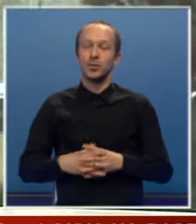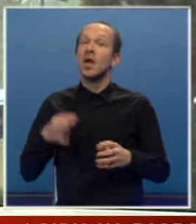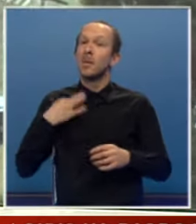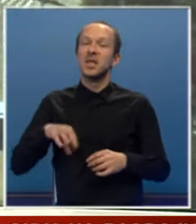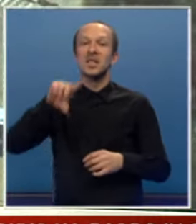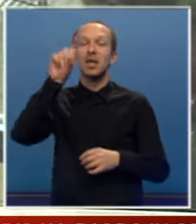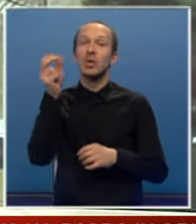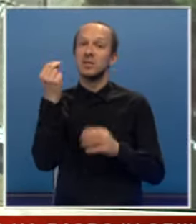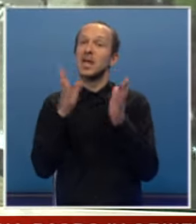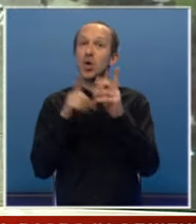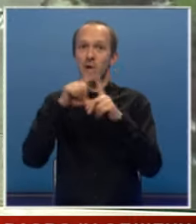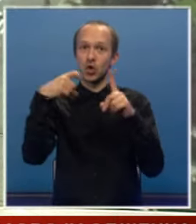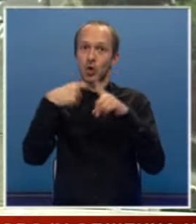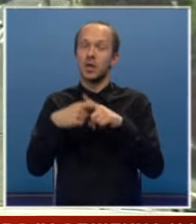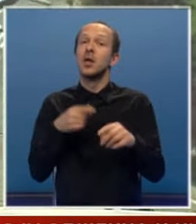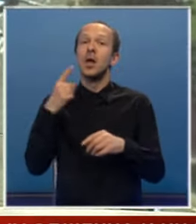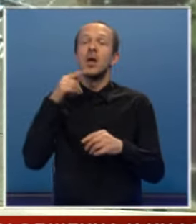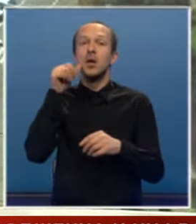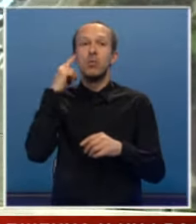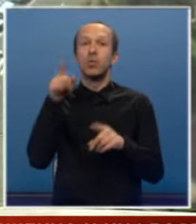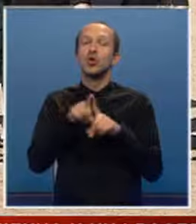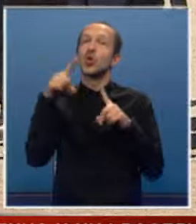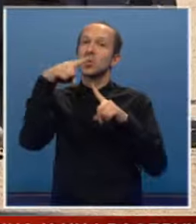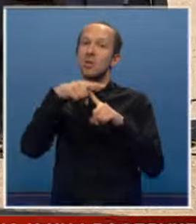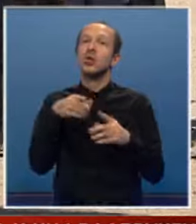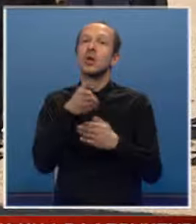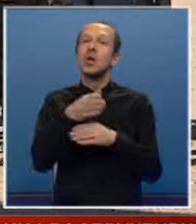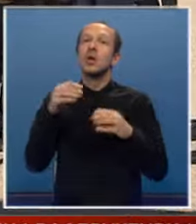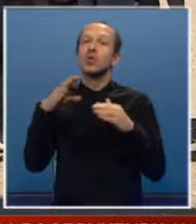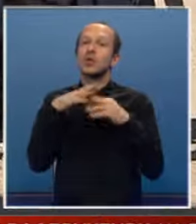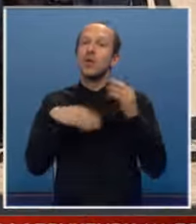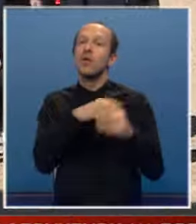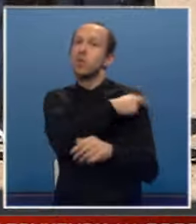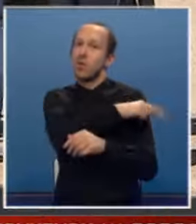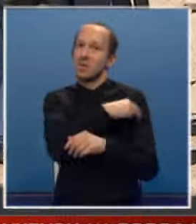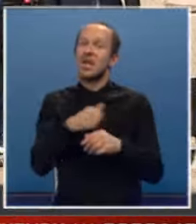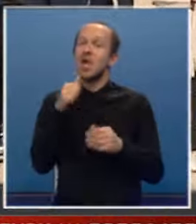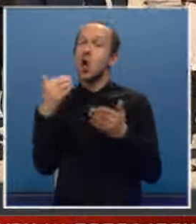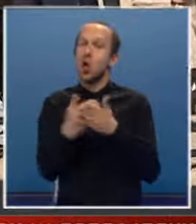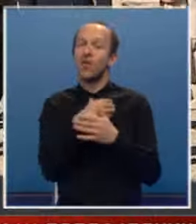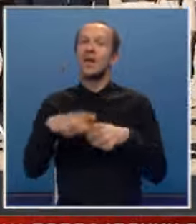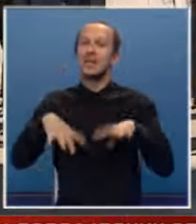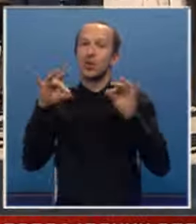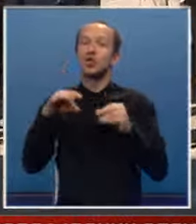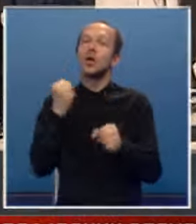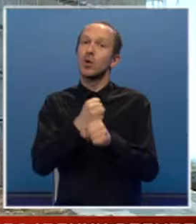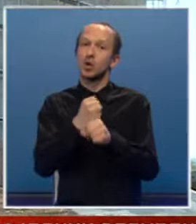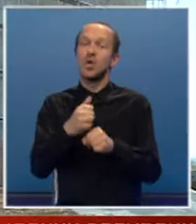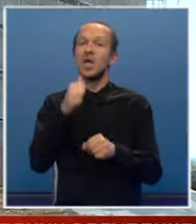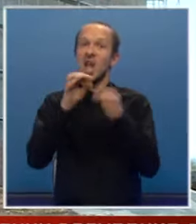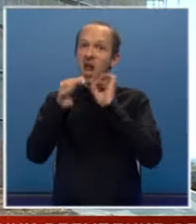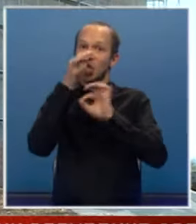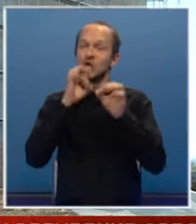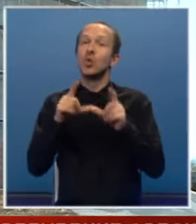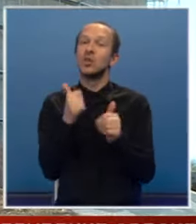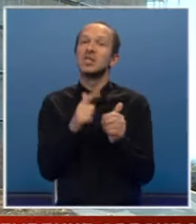Predsjednik Republike Srpske Milorad Dodik posjetio je u Trebinju gradilište nove bolnice. Za nove dijagnostičke procedure i liječenje